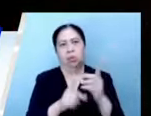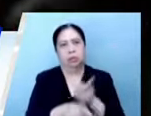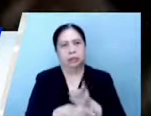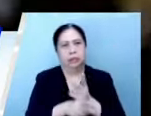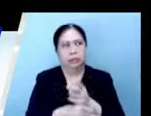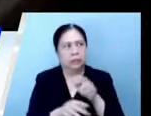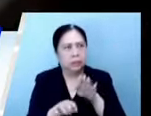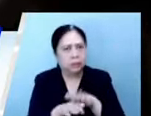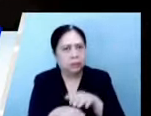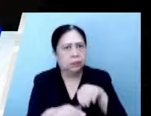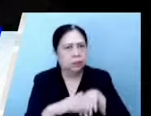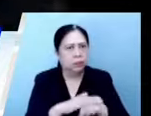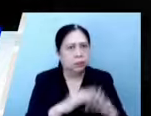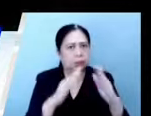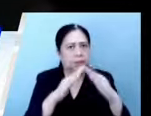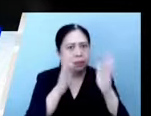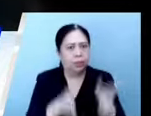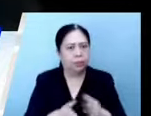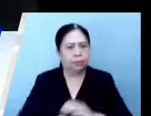bahay.